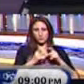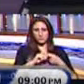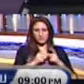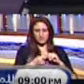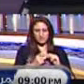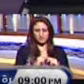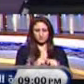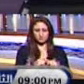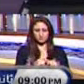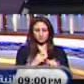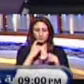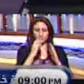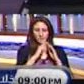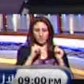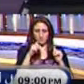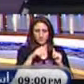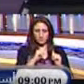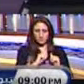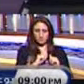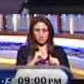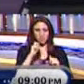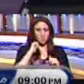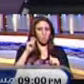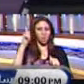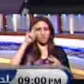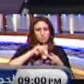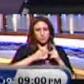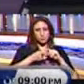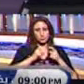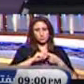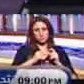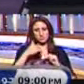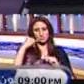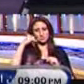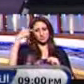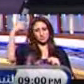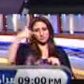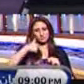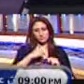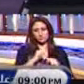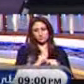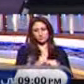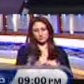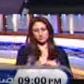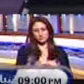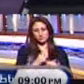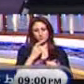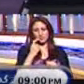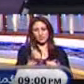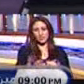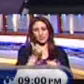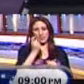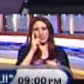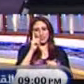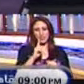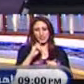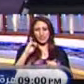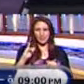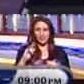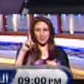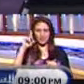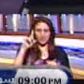بورسعيد المصري امام مقر المحافظ بورسعيد. معنا على التليفون الاستاذ نبيل التفهني مدير مكتب الاخبار في بورسعيد.